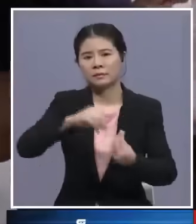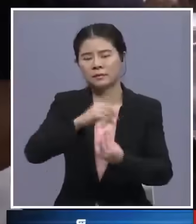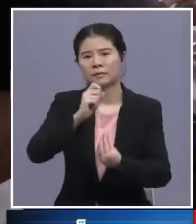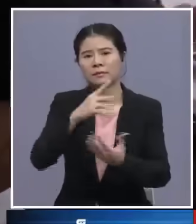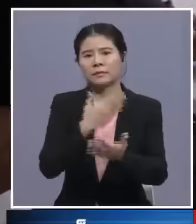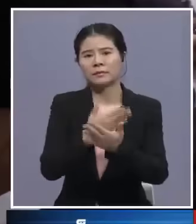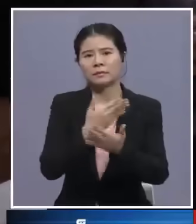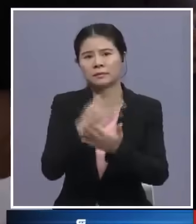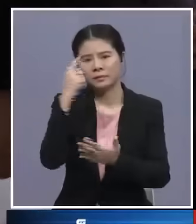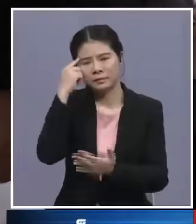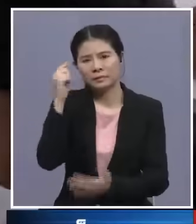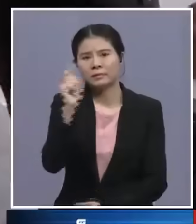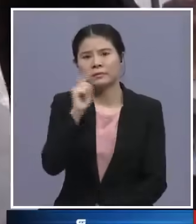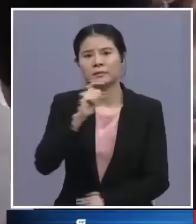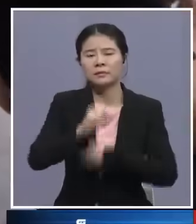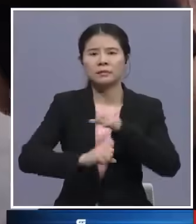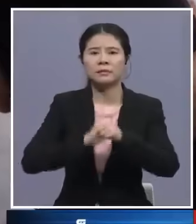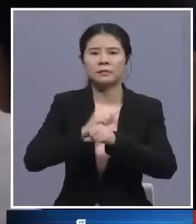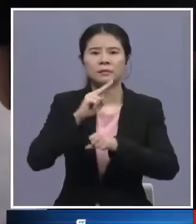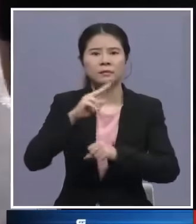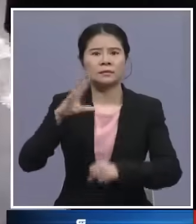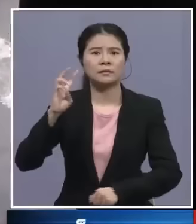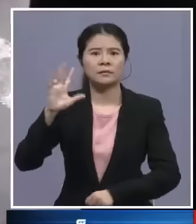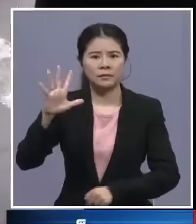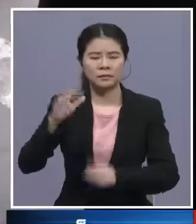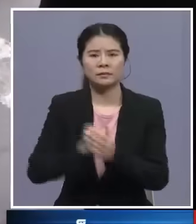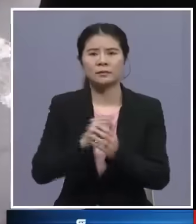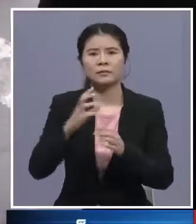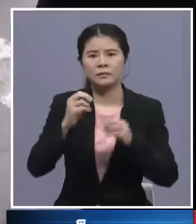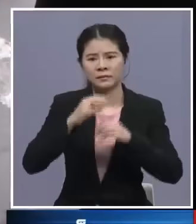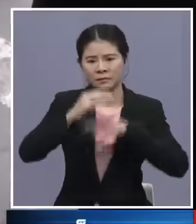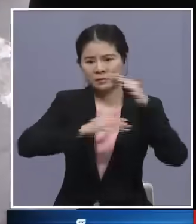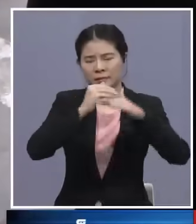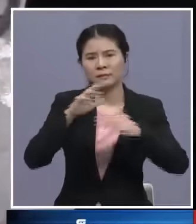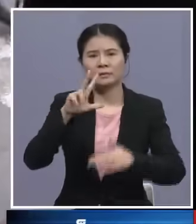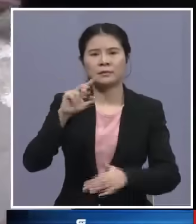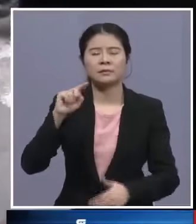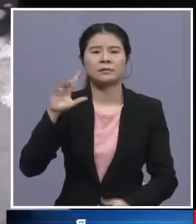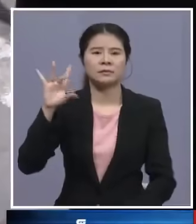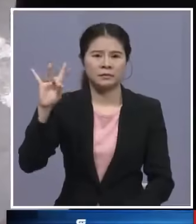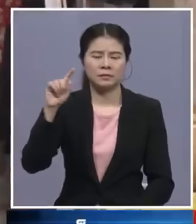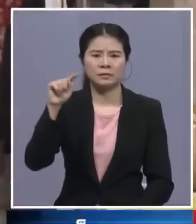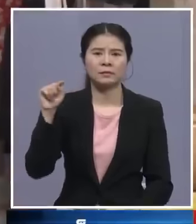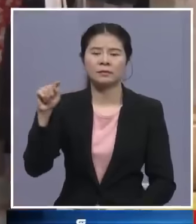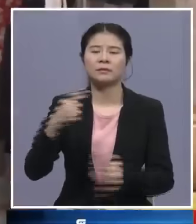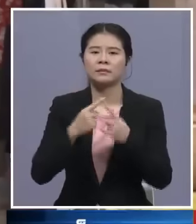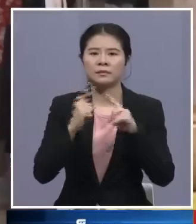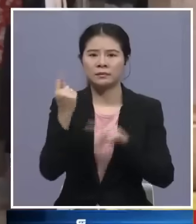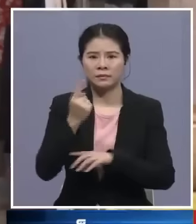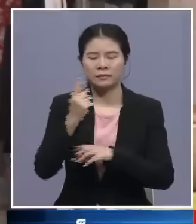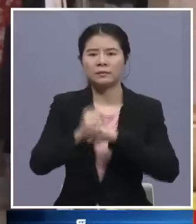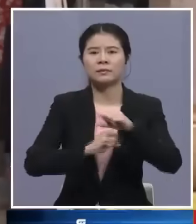กระทรวงการคลังเนี่ยคาดการว่า GDPปี 65จะโต 3.4 GDPปี 66จะโต 3.8%แต่กลายเป็นว่าความเป็นจริงปี